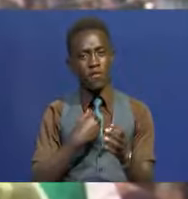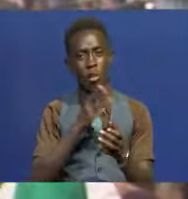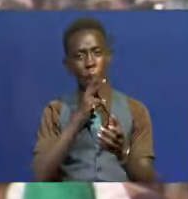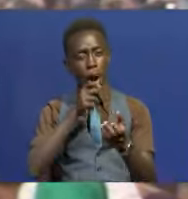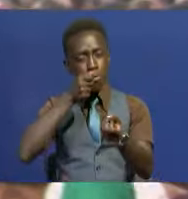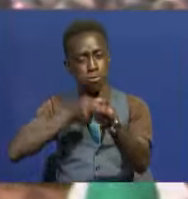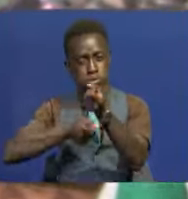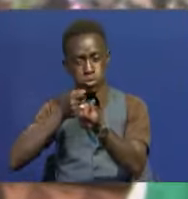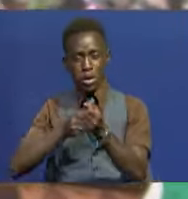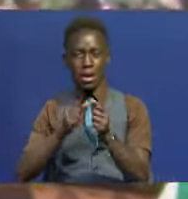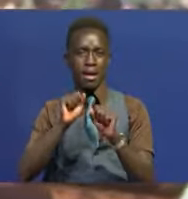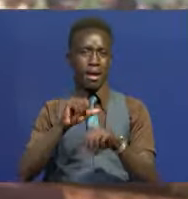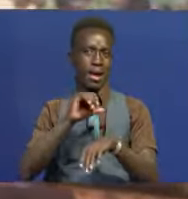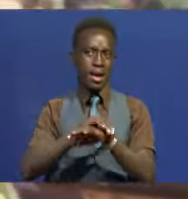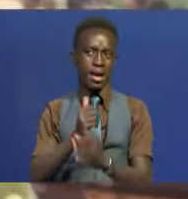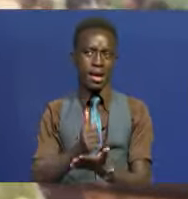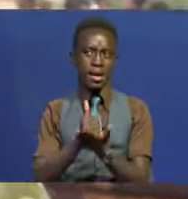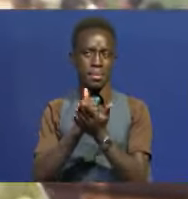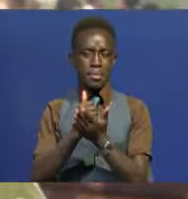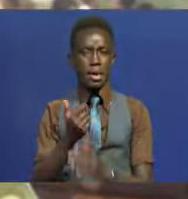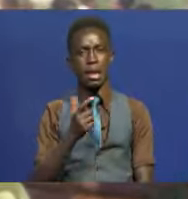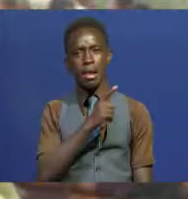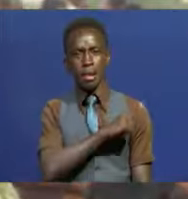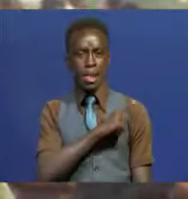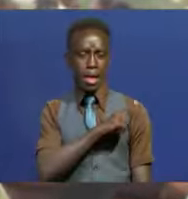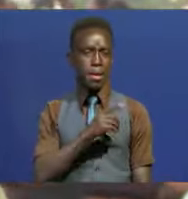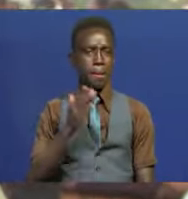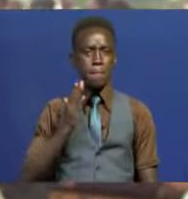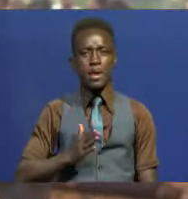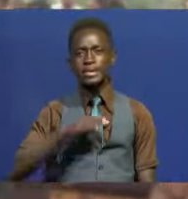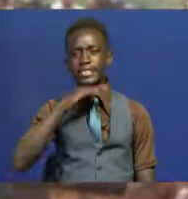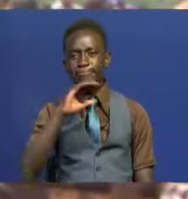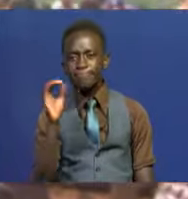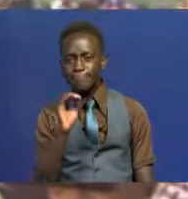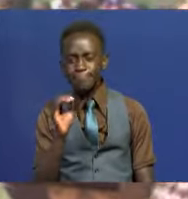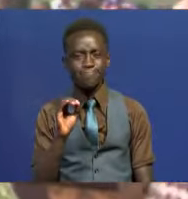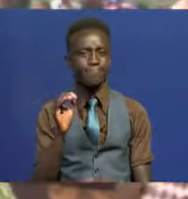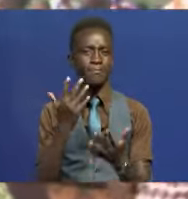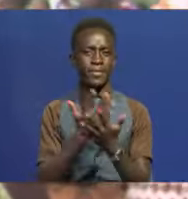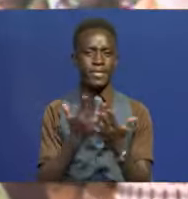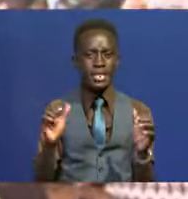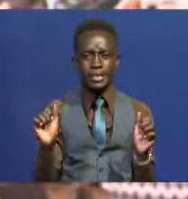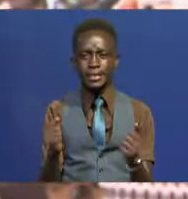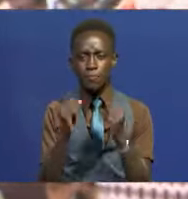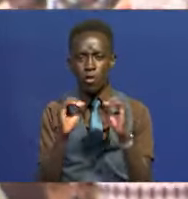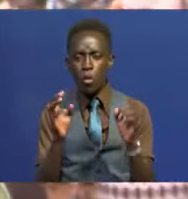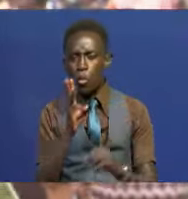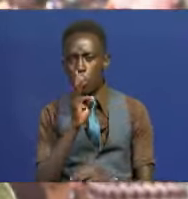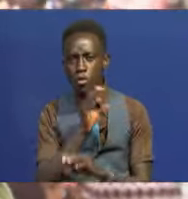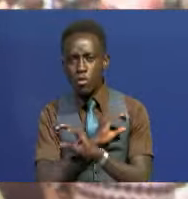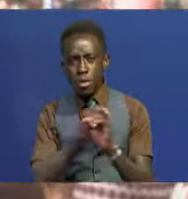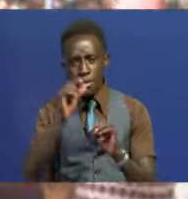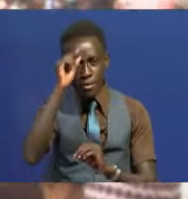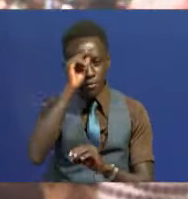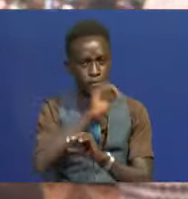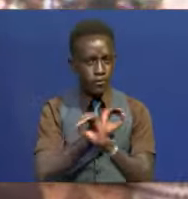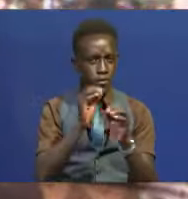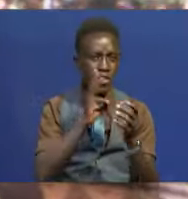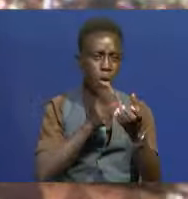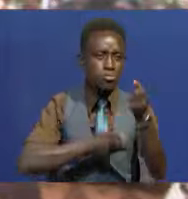amefariki, lakini hakuna kitu ametolewa. Kila kitu, maji hakuna, serikali hakuna, msima moto